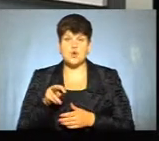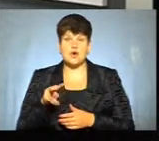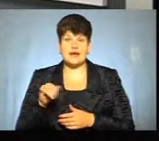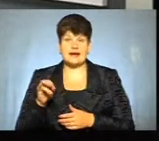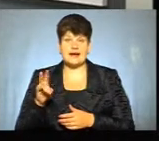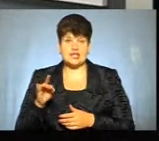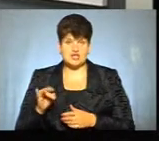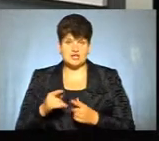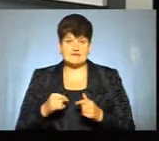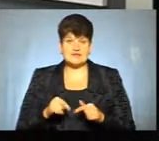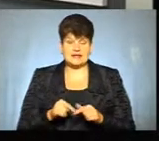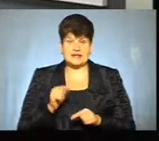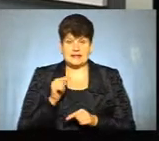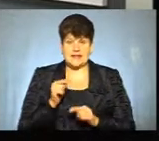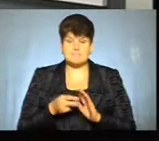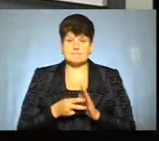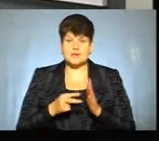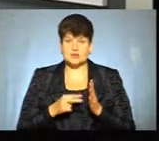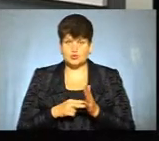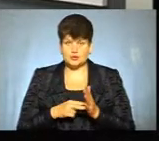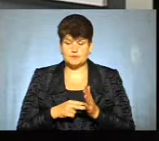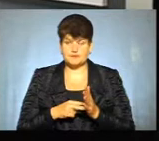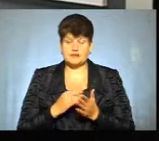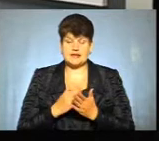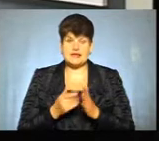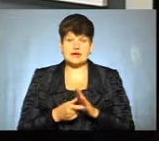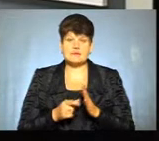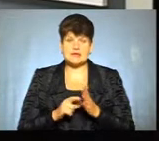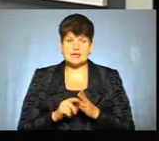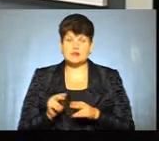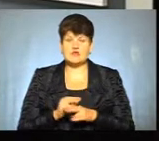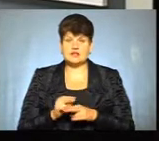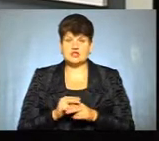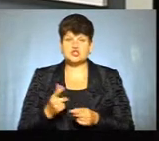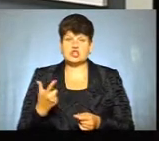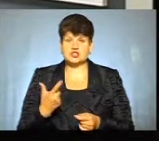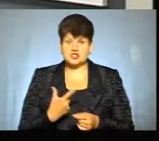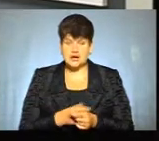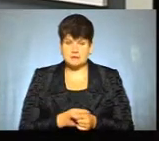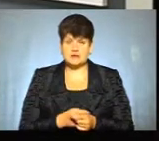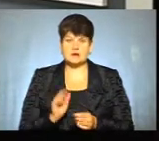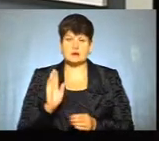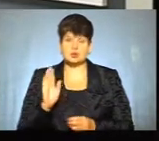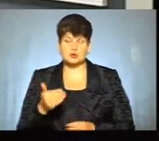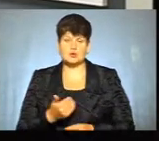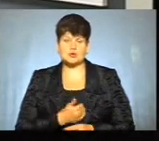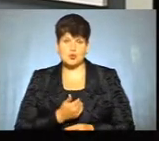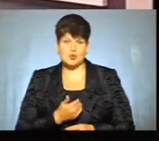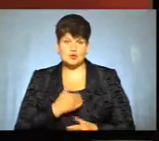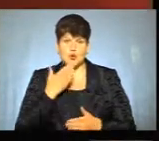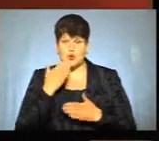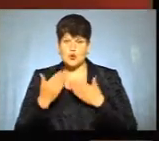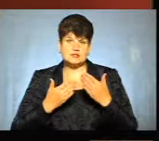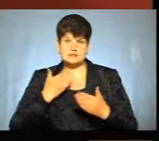відповідно, там ми плануємо все ж таки і є кабінет профілактичних щеплень, будемо заохочувати, розпитувати